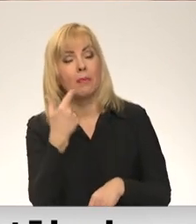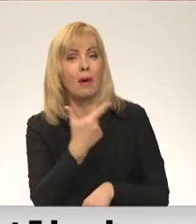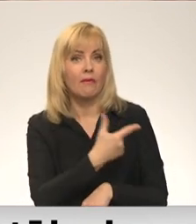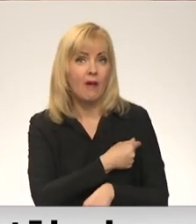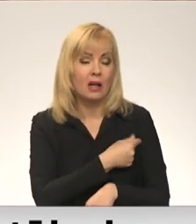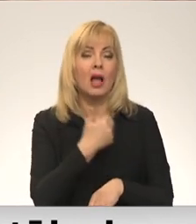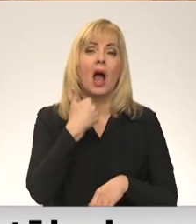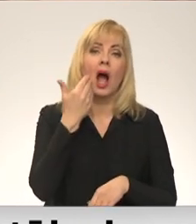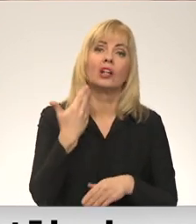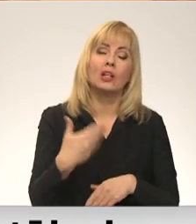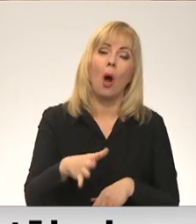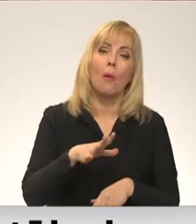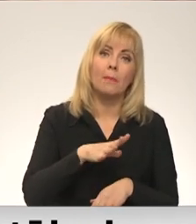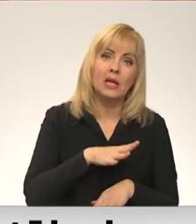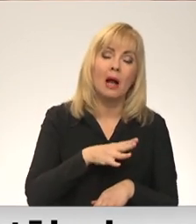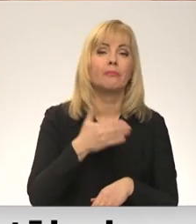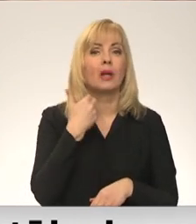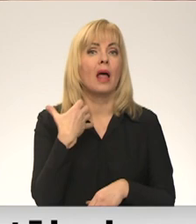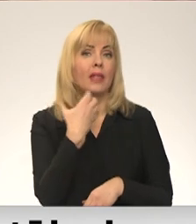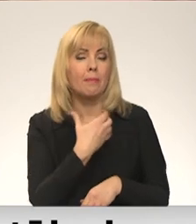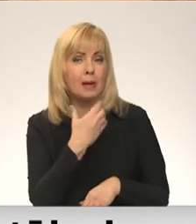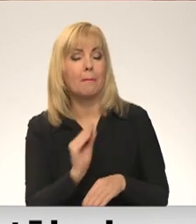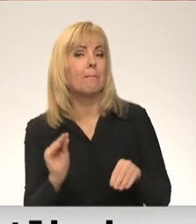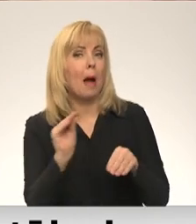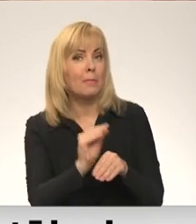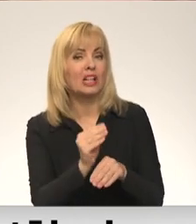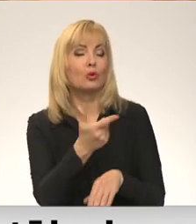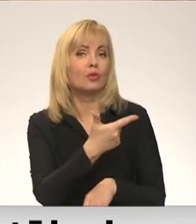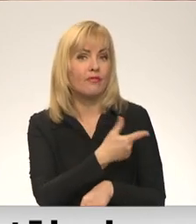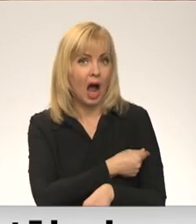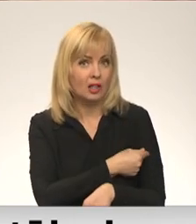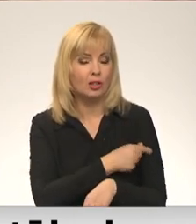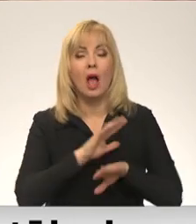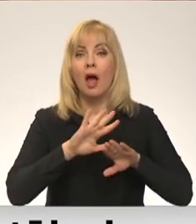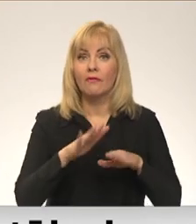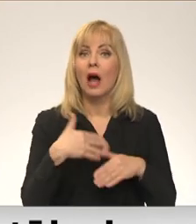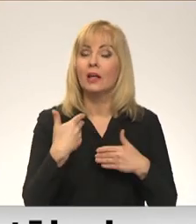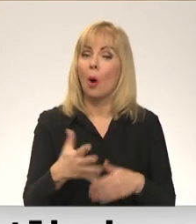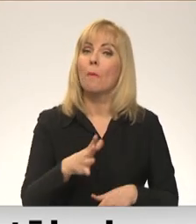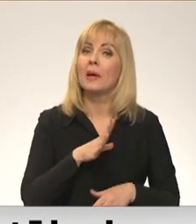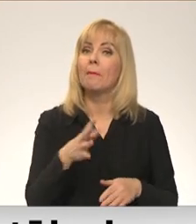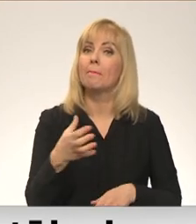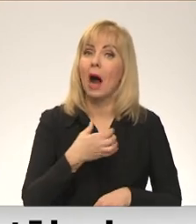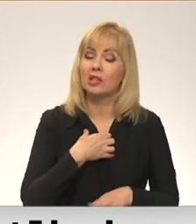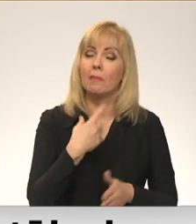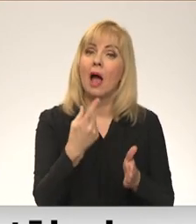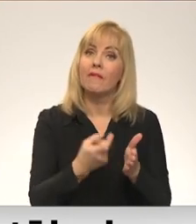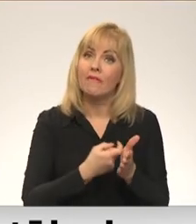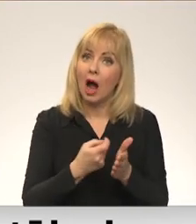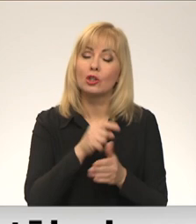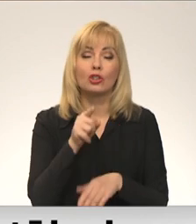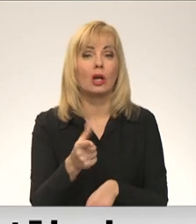kad ir vakcinēts, kad ir nepieciešama balstu vakcinācija, un vai ir pārslimojis. Taču vaicājot, vai